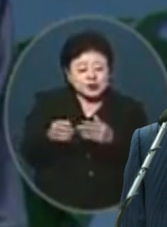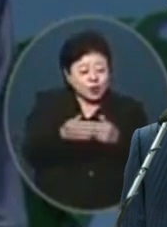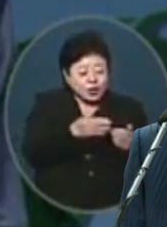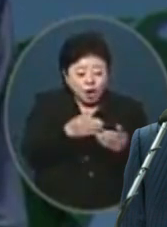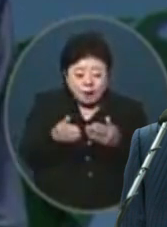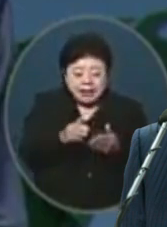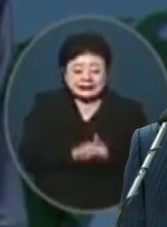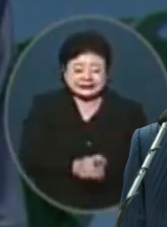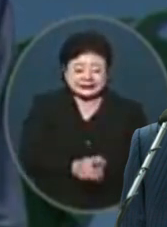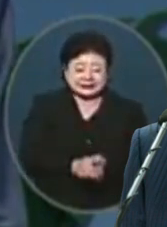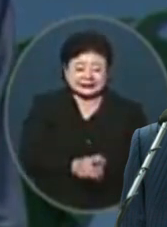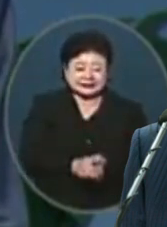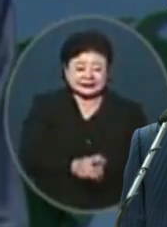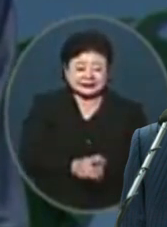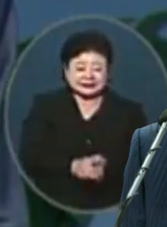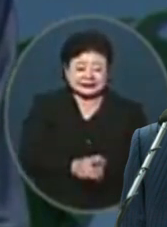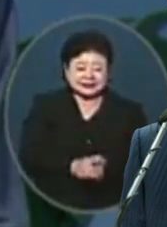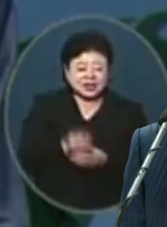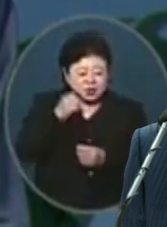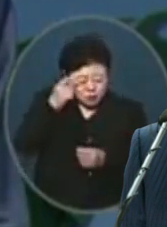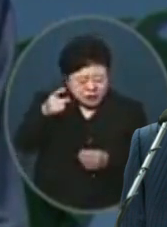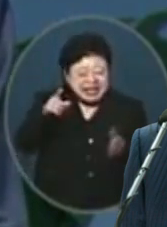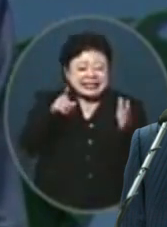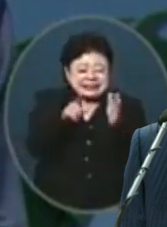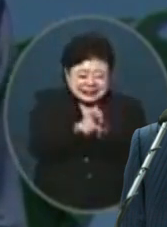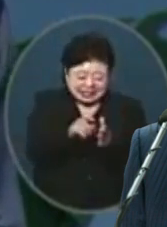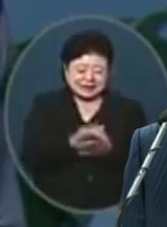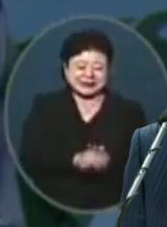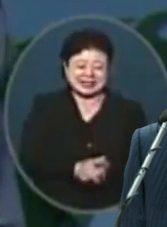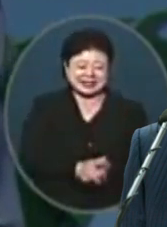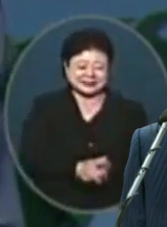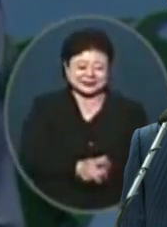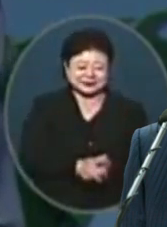체험하면 그만치 위대한 신앙이 없습니다.